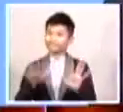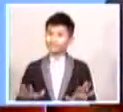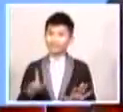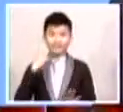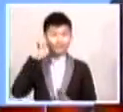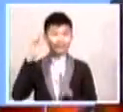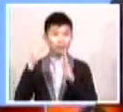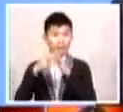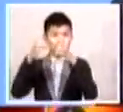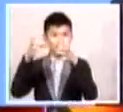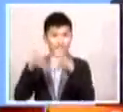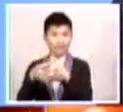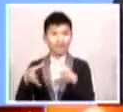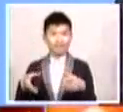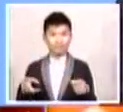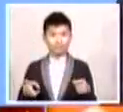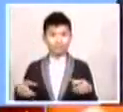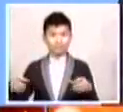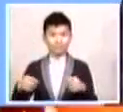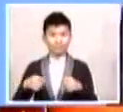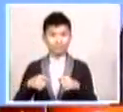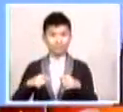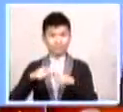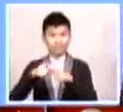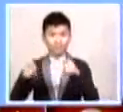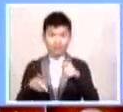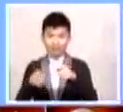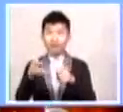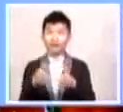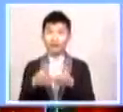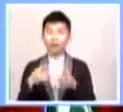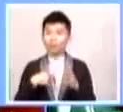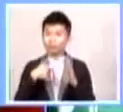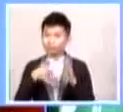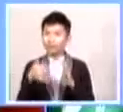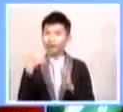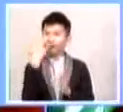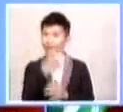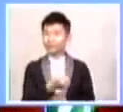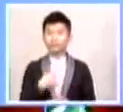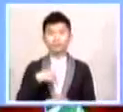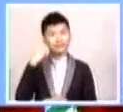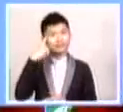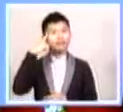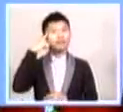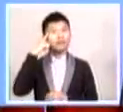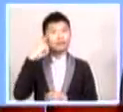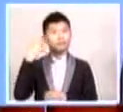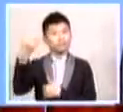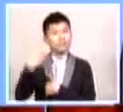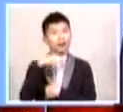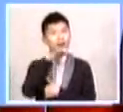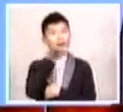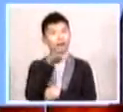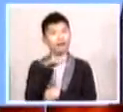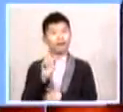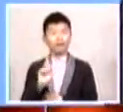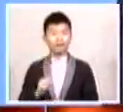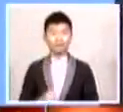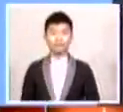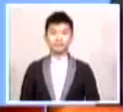就要落成了，我多次去看，特别想到他告诉我的那一段话，伊